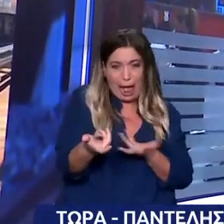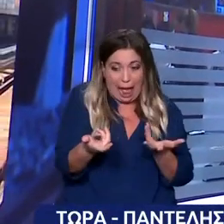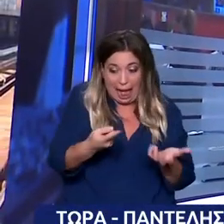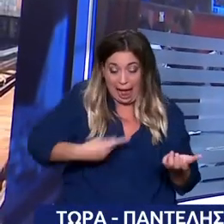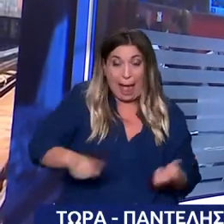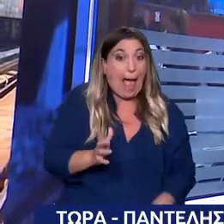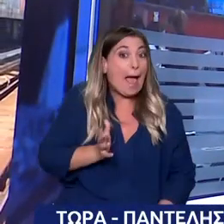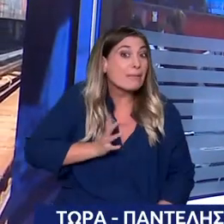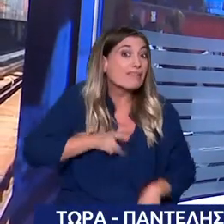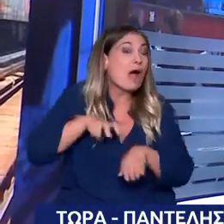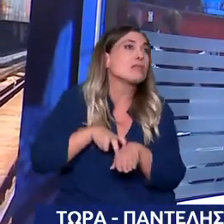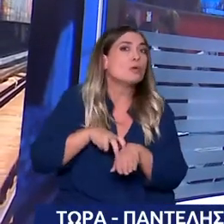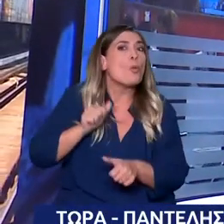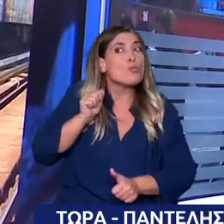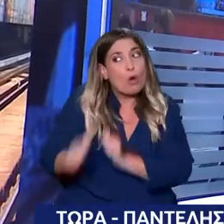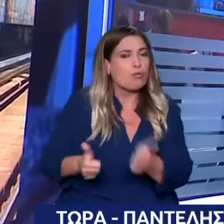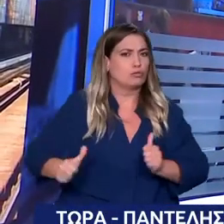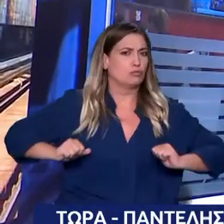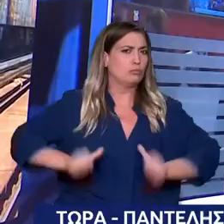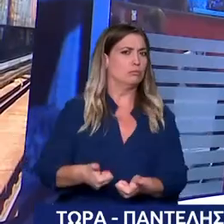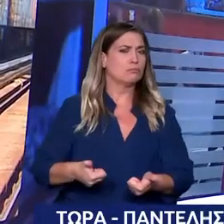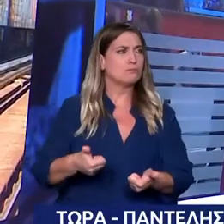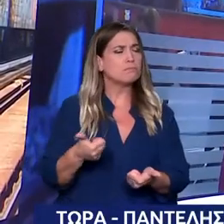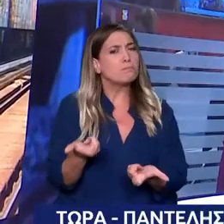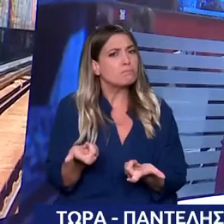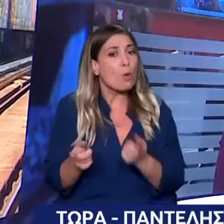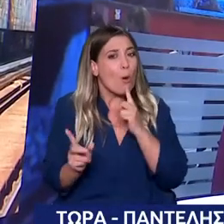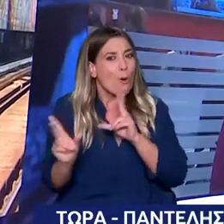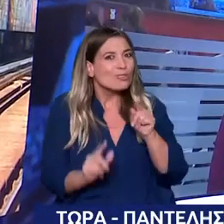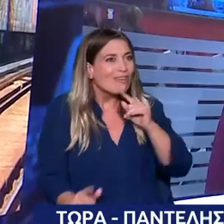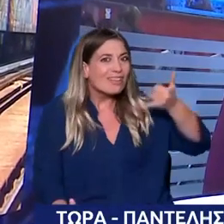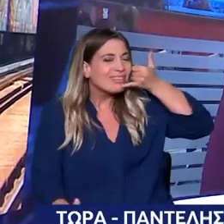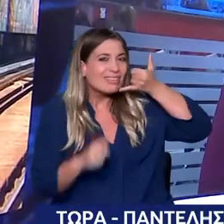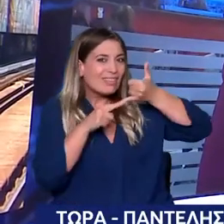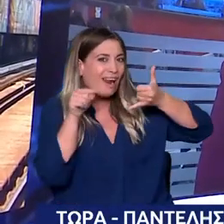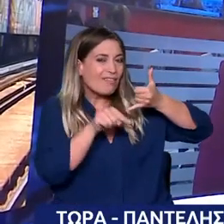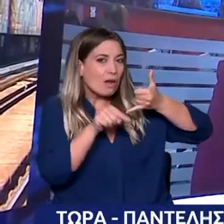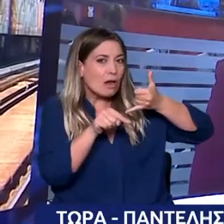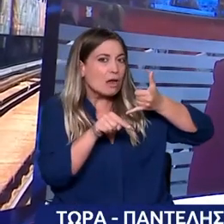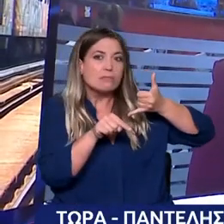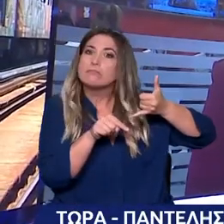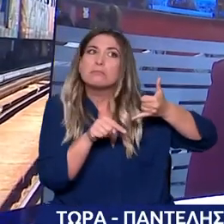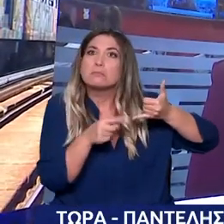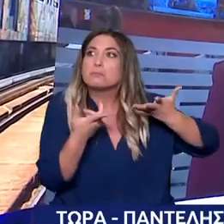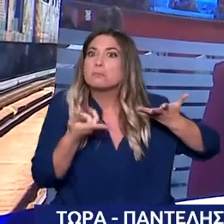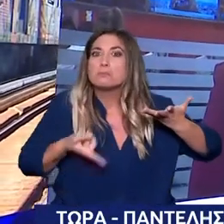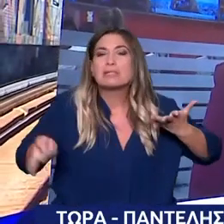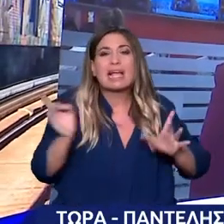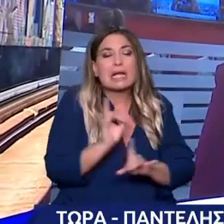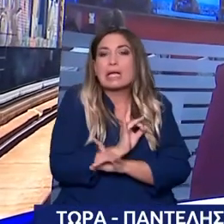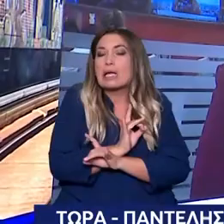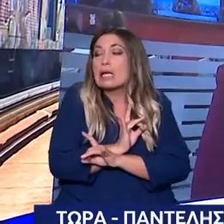οι επιβάτες, γιατί όπως είπε και ο κύριος Παντελής που ακούμε, δεν φαίνεται να υπήρχε